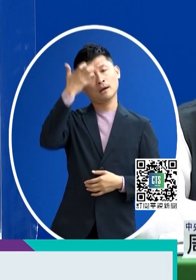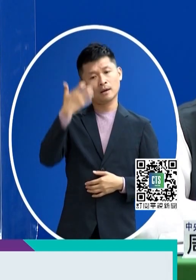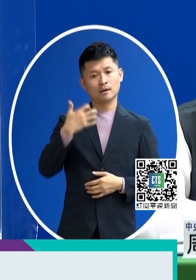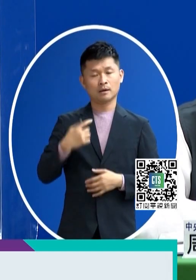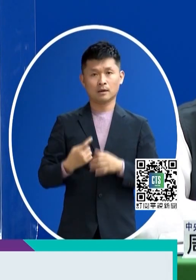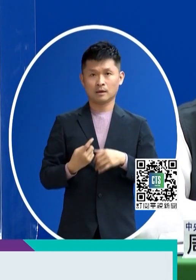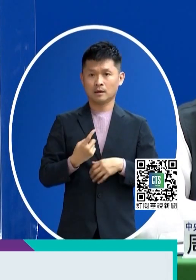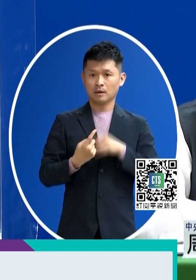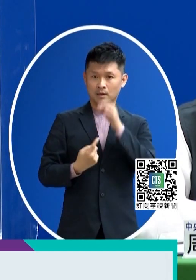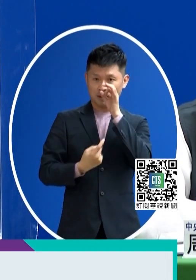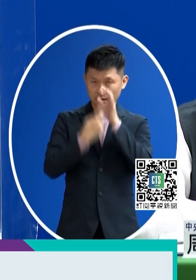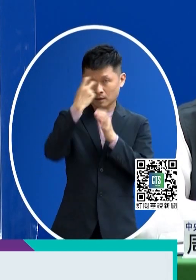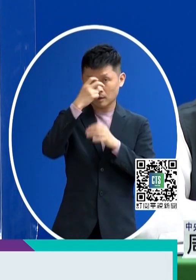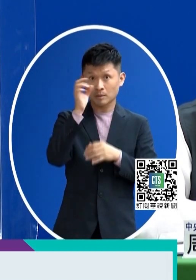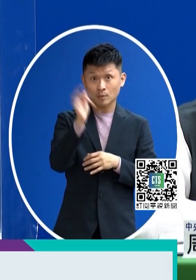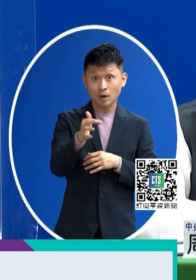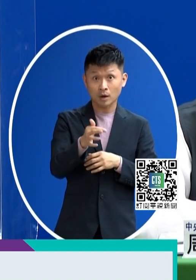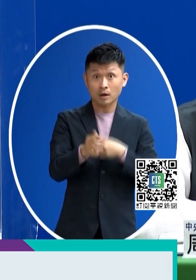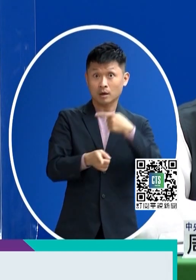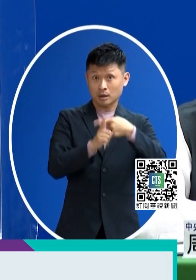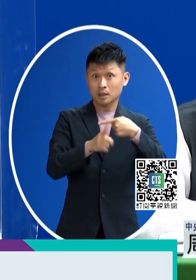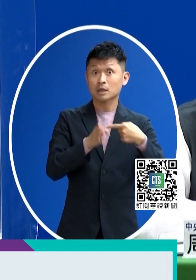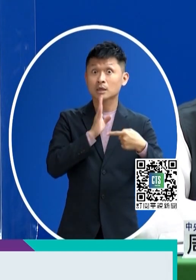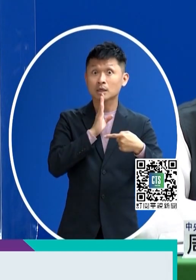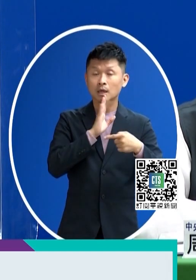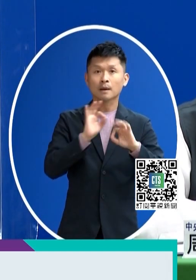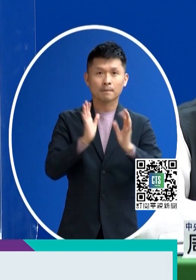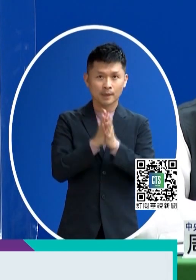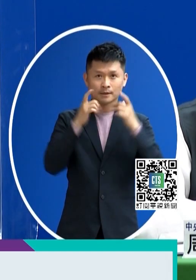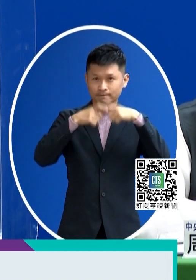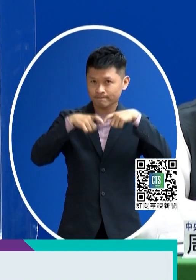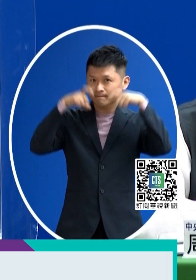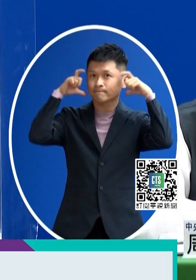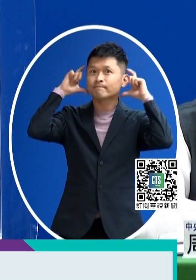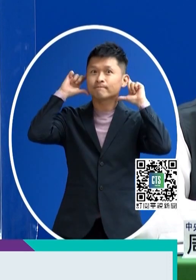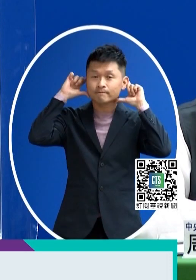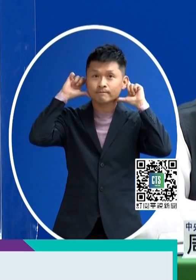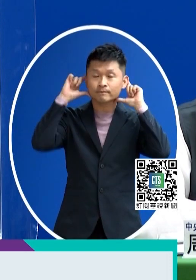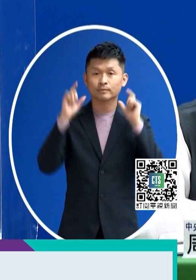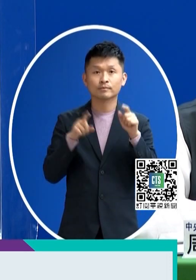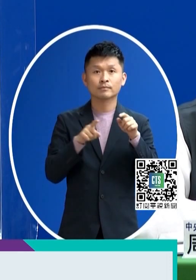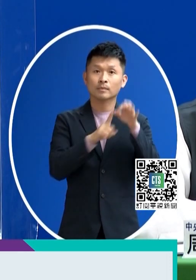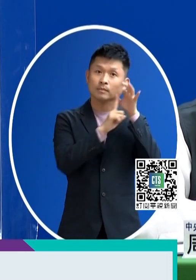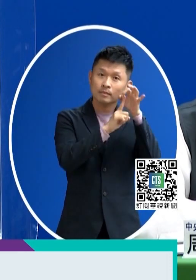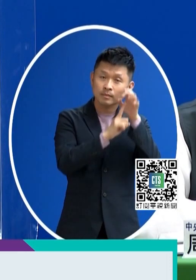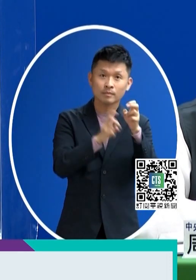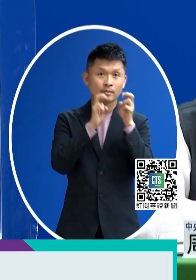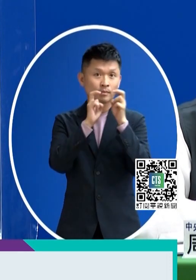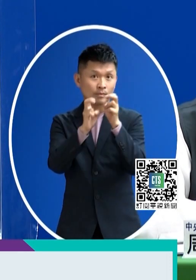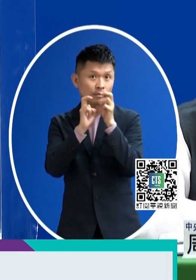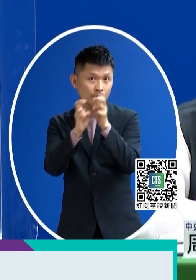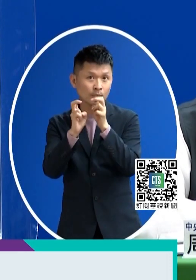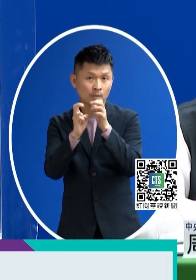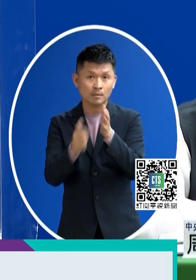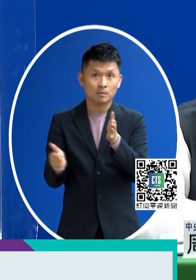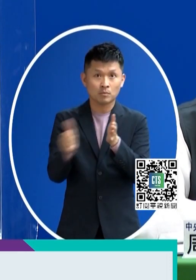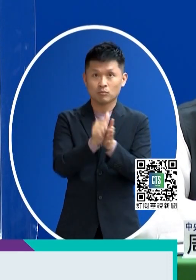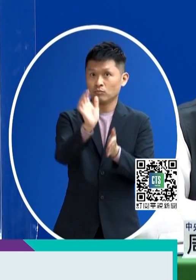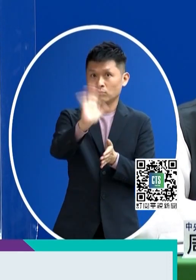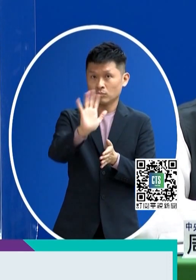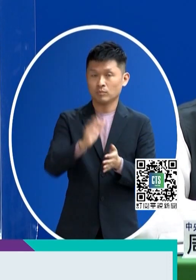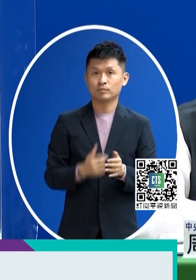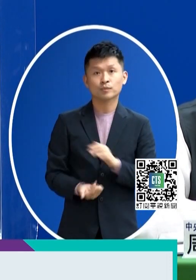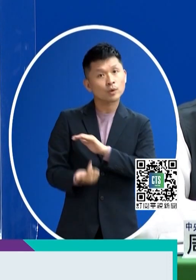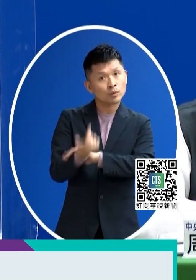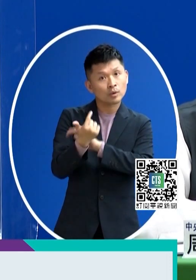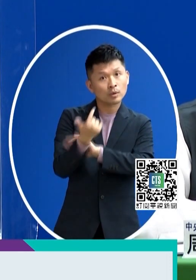个快筛阳性，那就请你立刻戴好口罩，勿搭乘大众捷运交通工具，